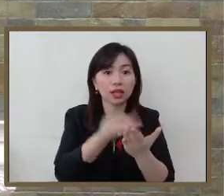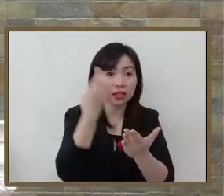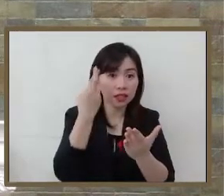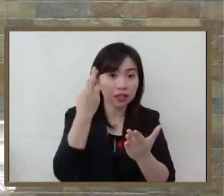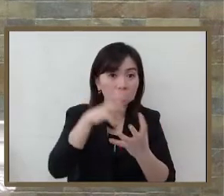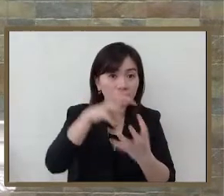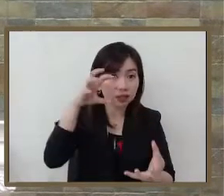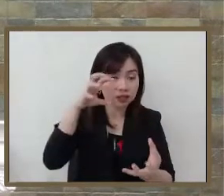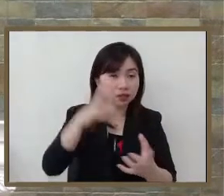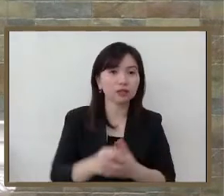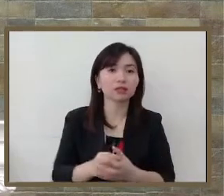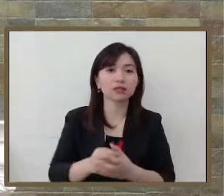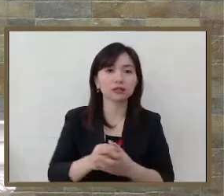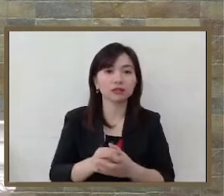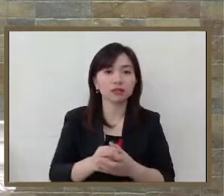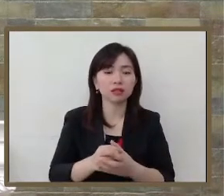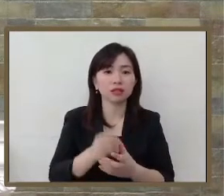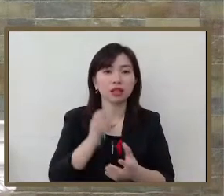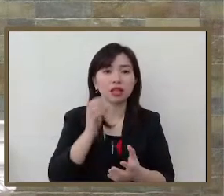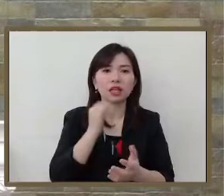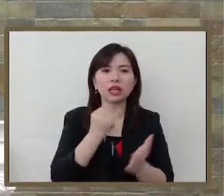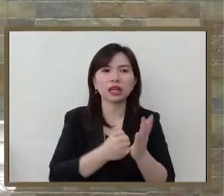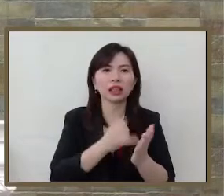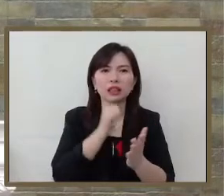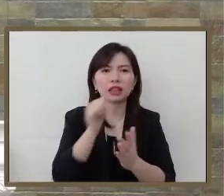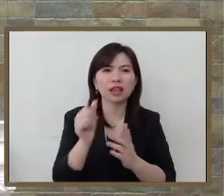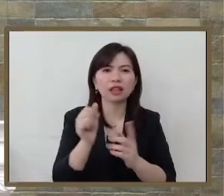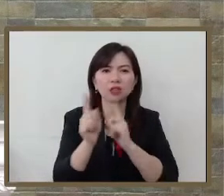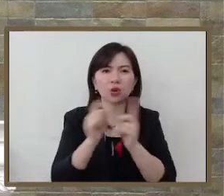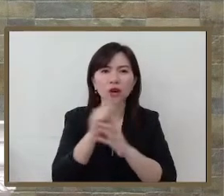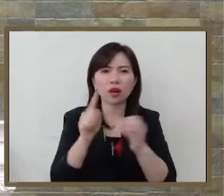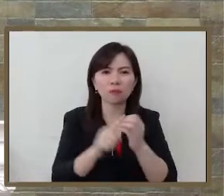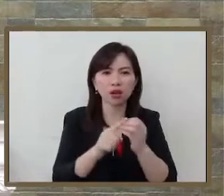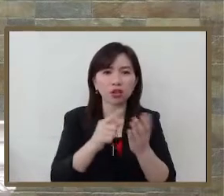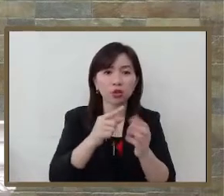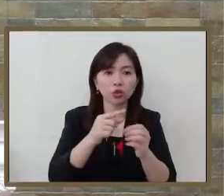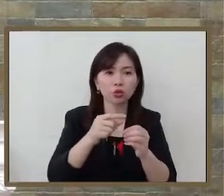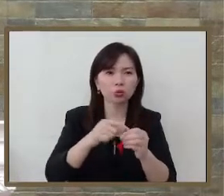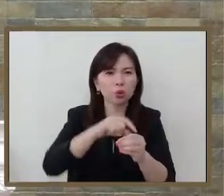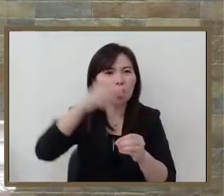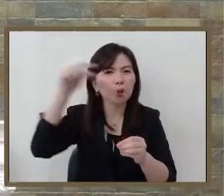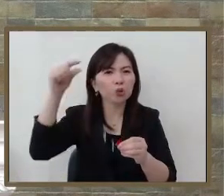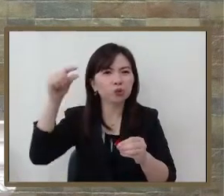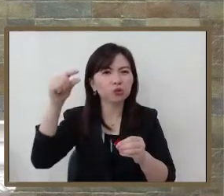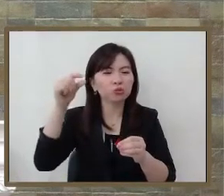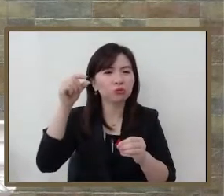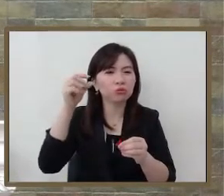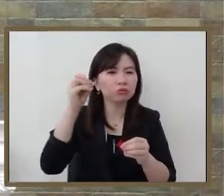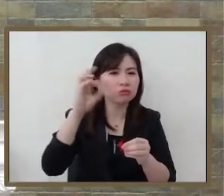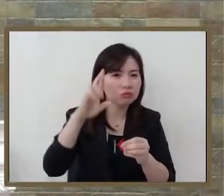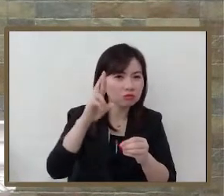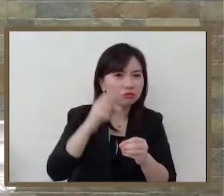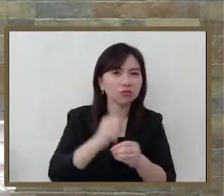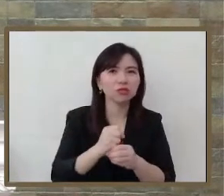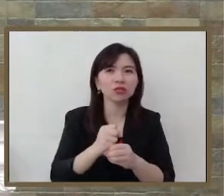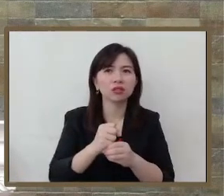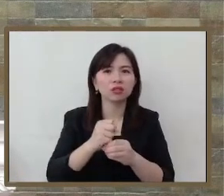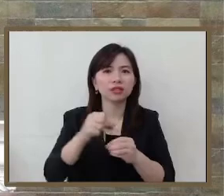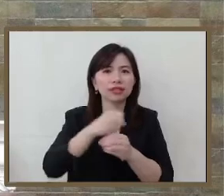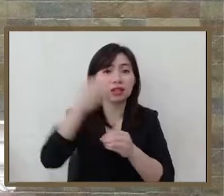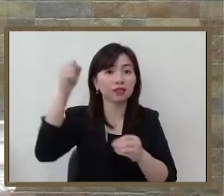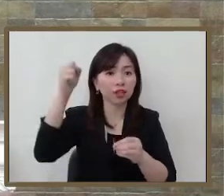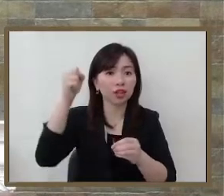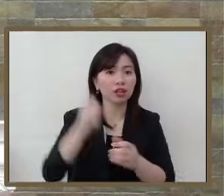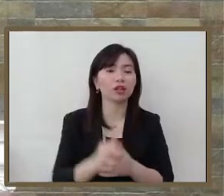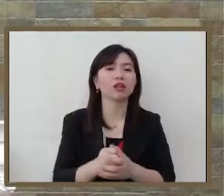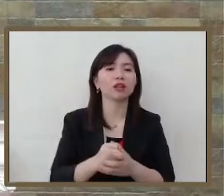ganyan. Pero hindi yan ang tinutukoy ni King Solomon na treasure. Kasi kung ito ay ordinaryong treasure, hindi sasabihin ni Solomon